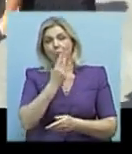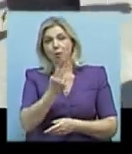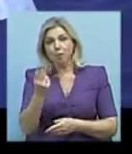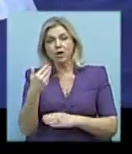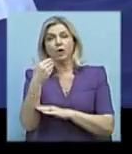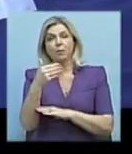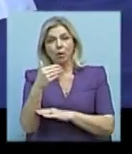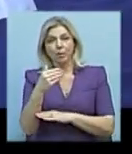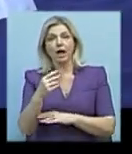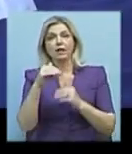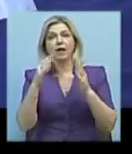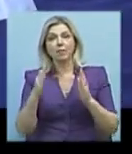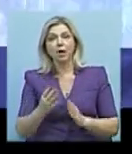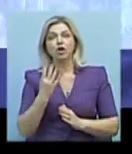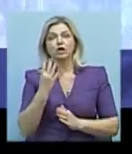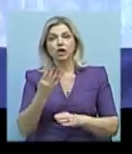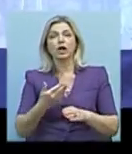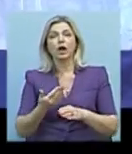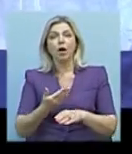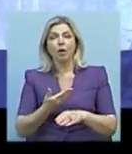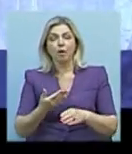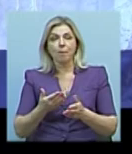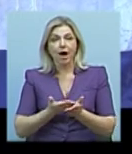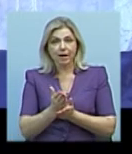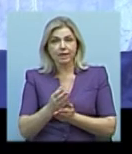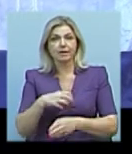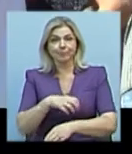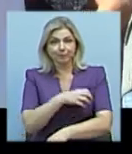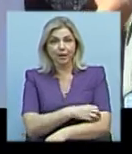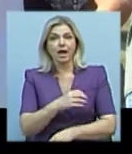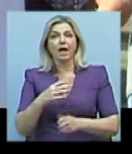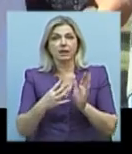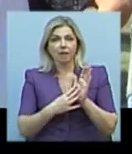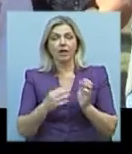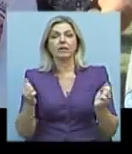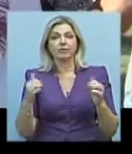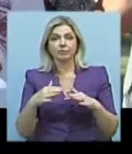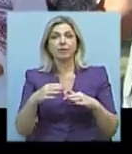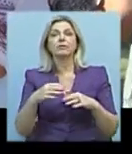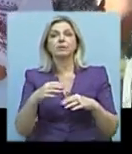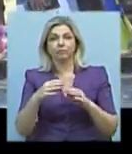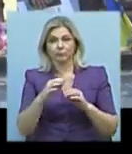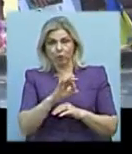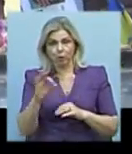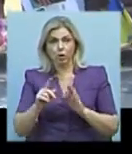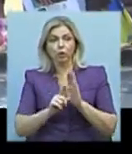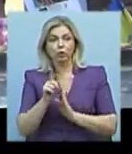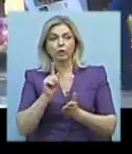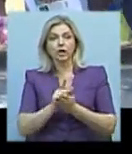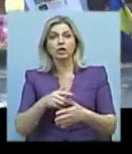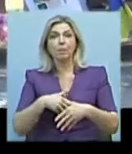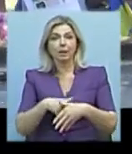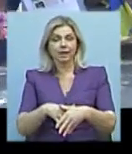і намети 4 політичних партій. Їхні представники зібрались разом. 9-та година. Має початись мітинг. Дозвольте